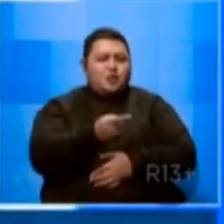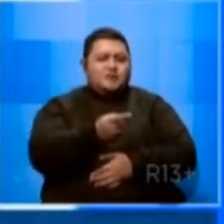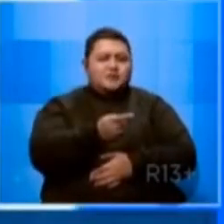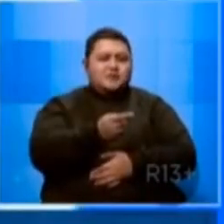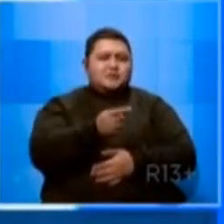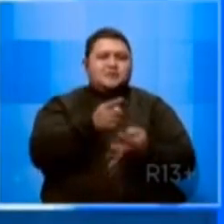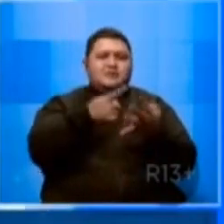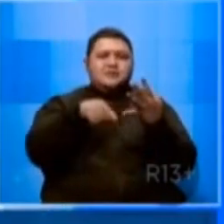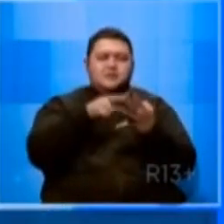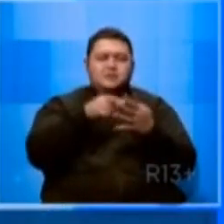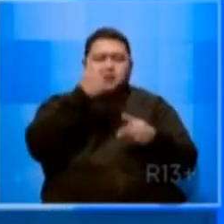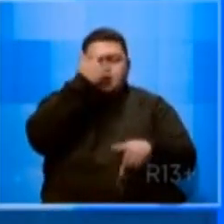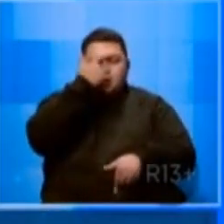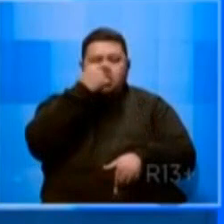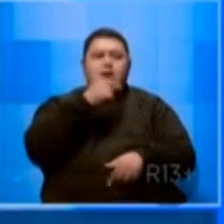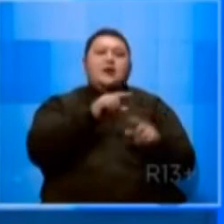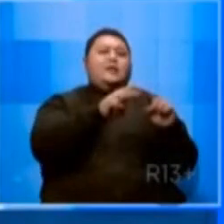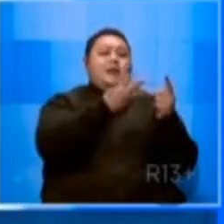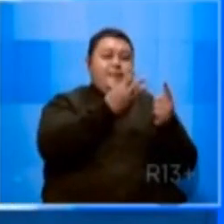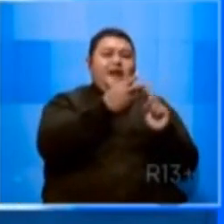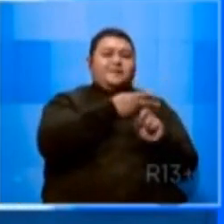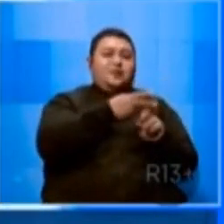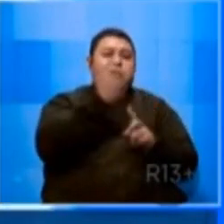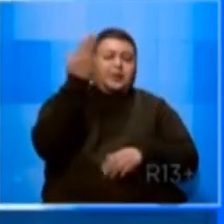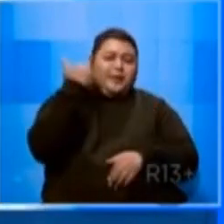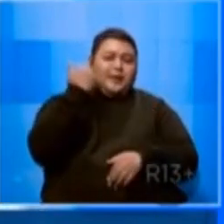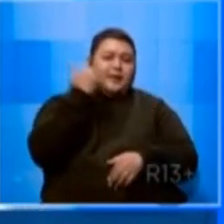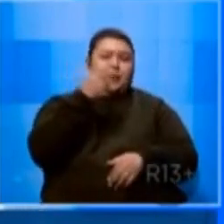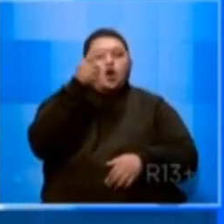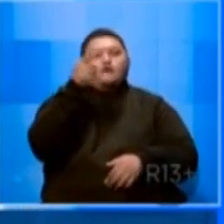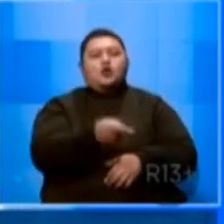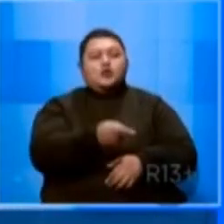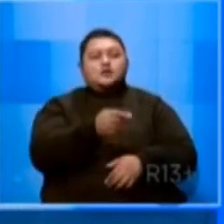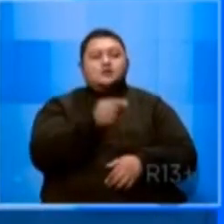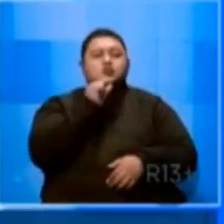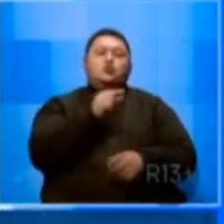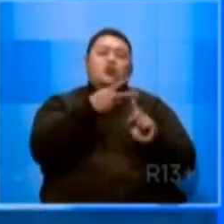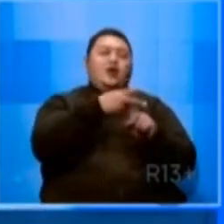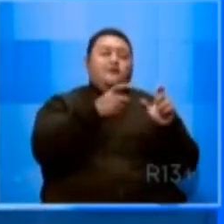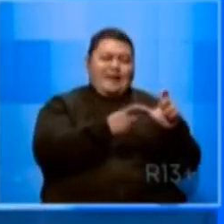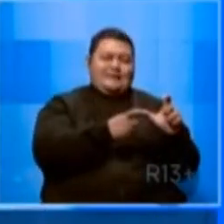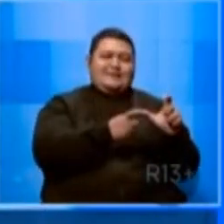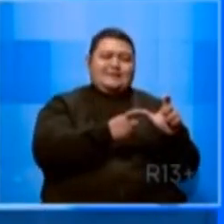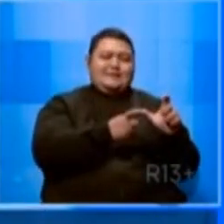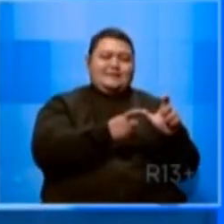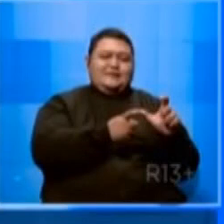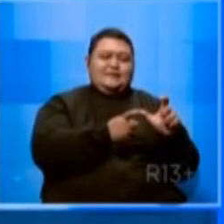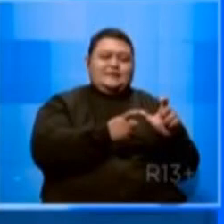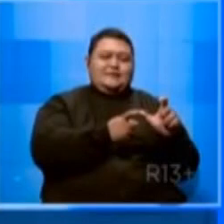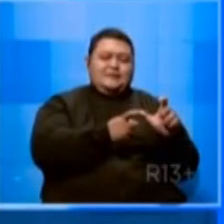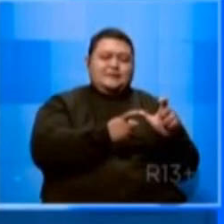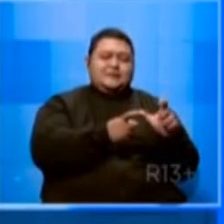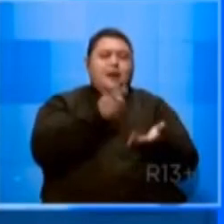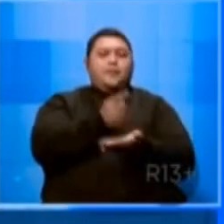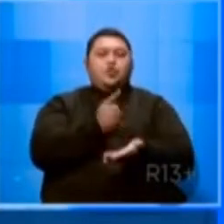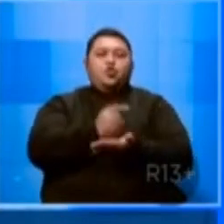terdakwa ya pertama kali tanggal 13 Februari vonis terhadap Ferdi sambo jaksa penuntut